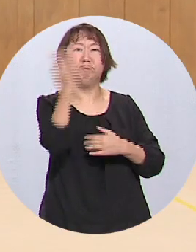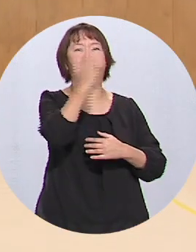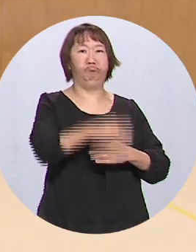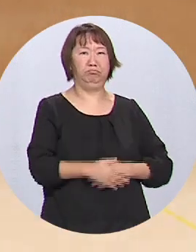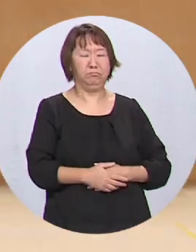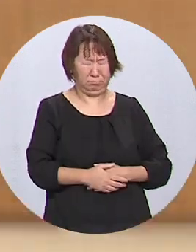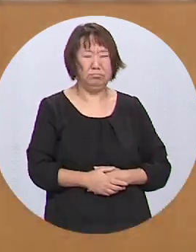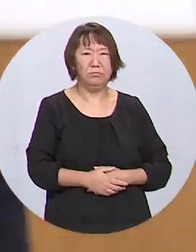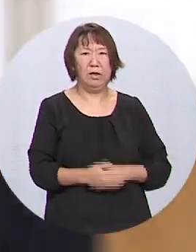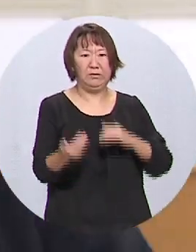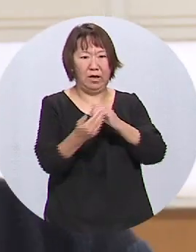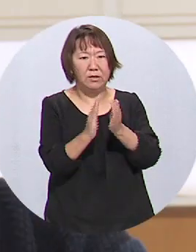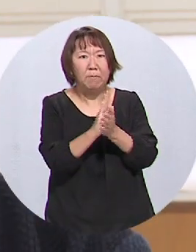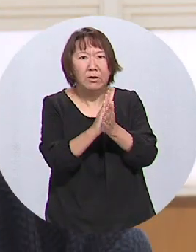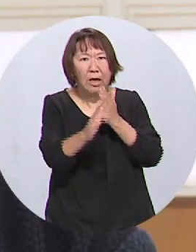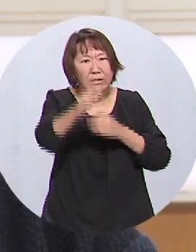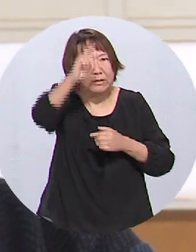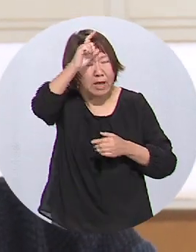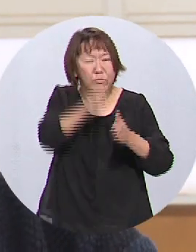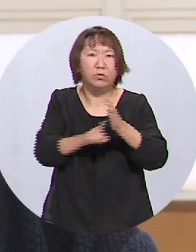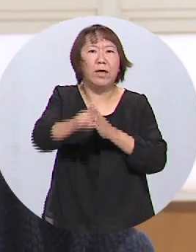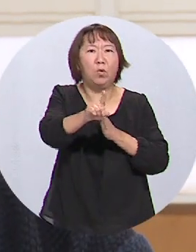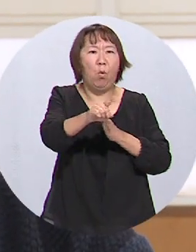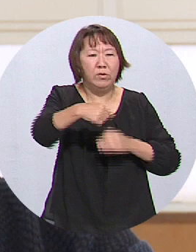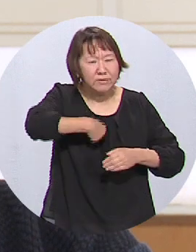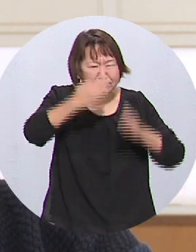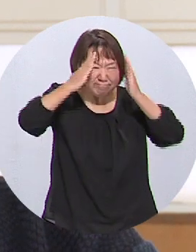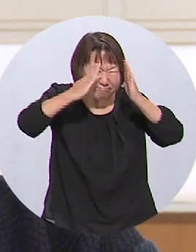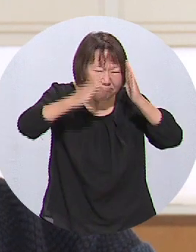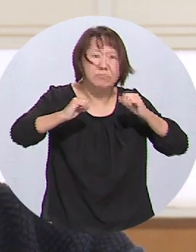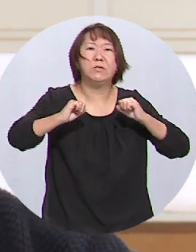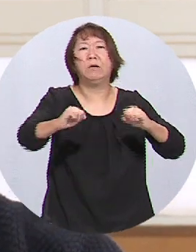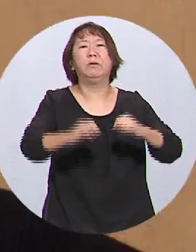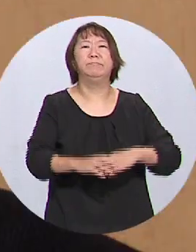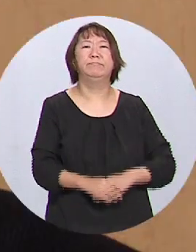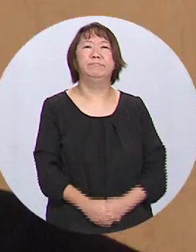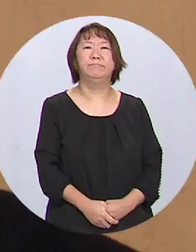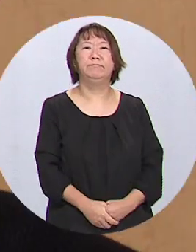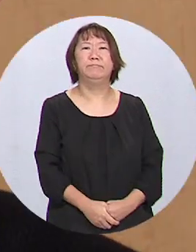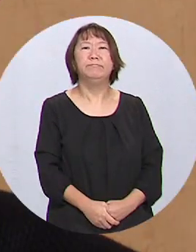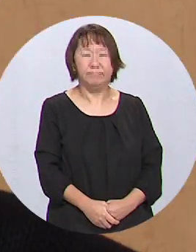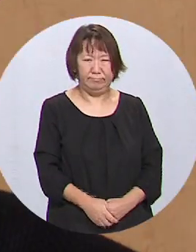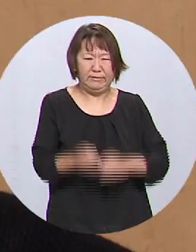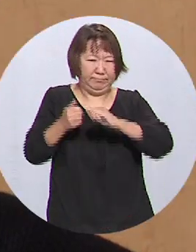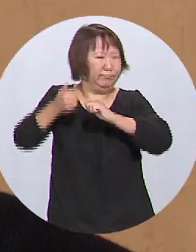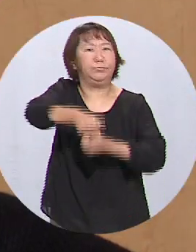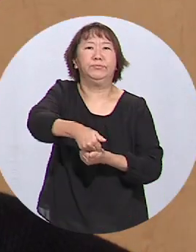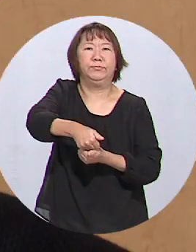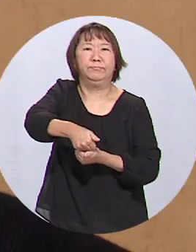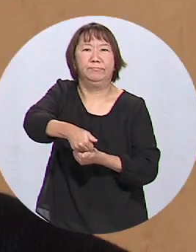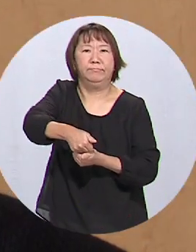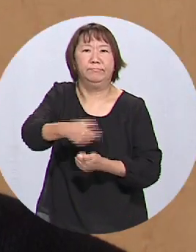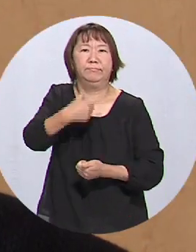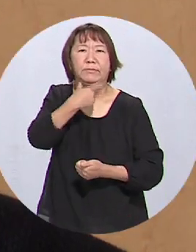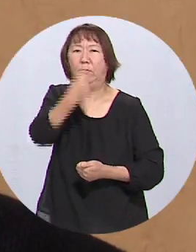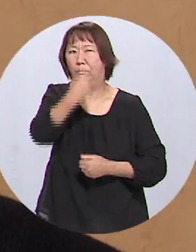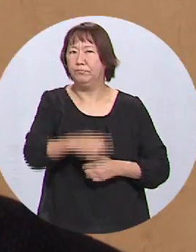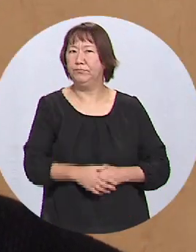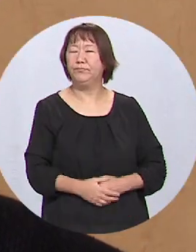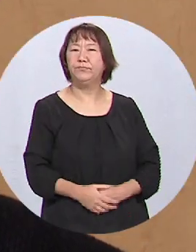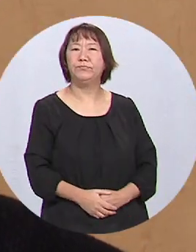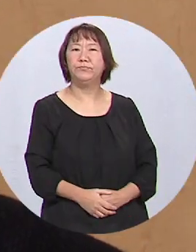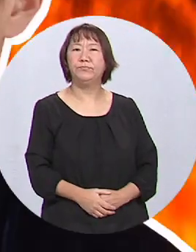県警の代表として自分の全力をぶつけていきたいと思います。圧倒的な力でねじ伏せたいと思います。は